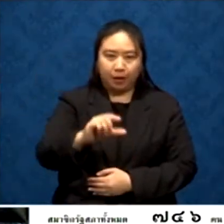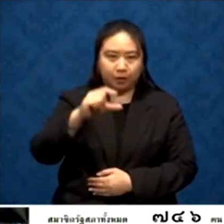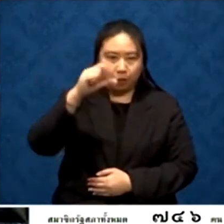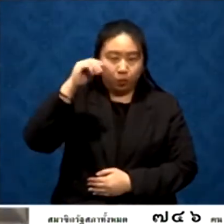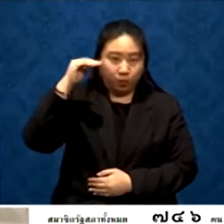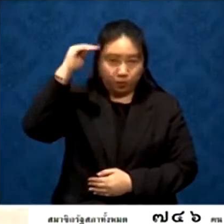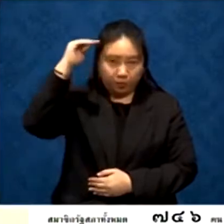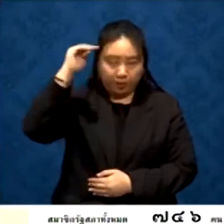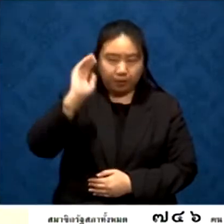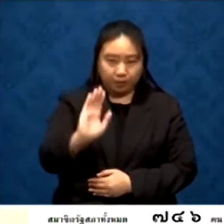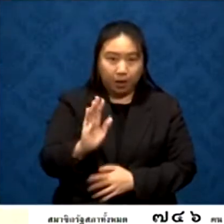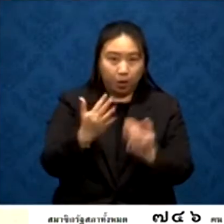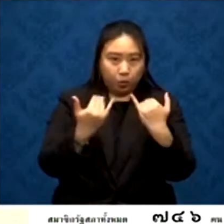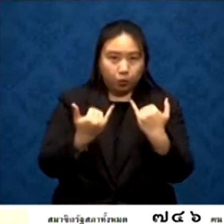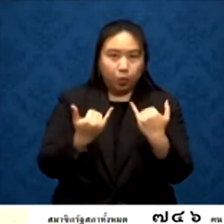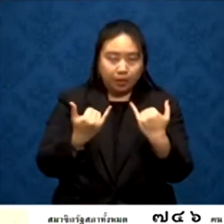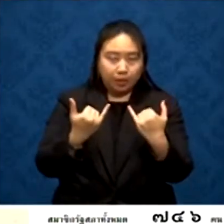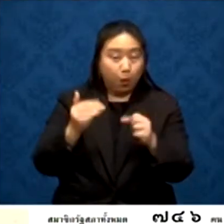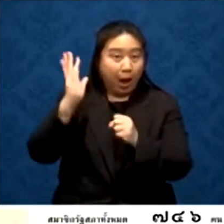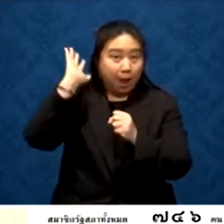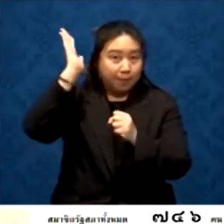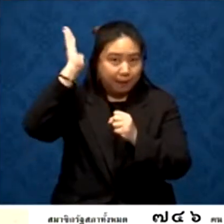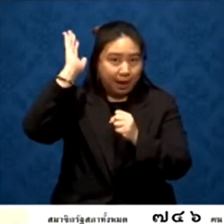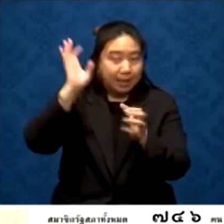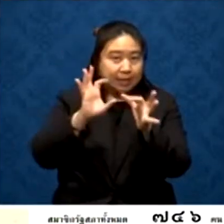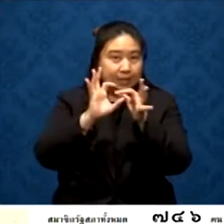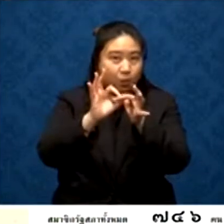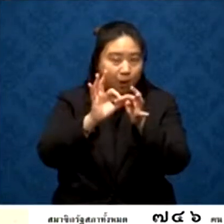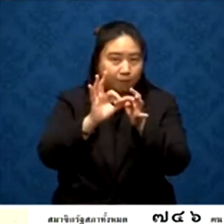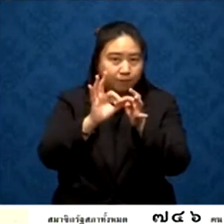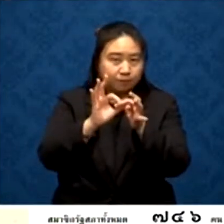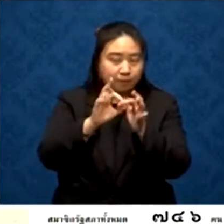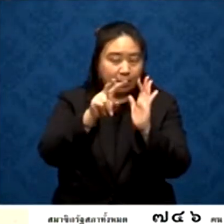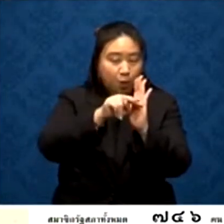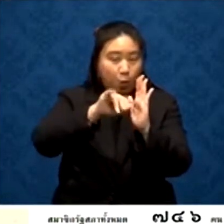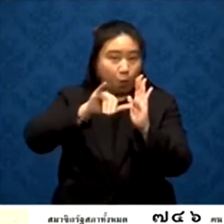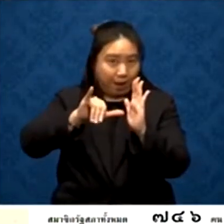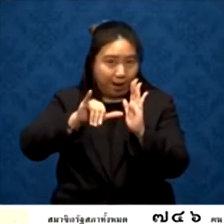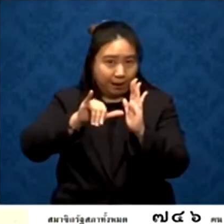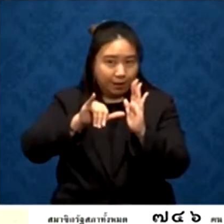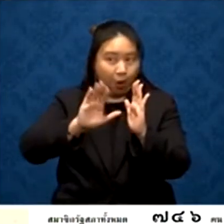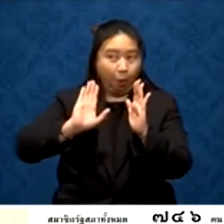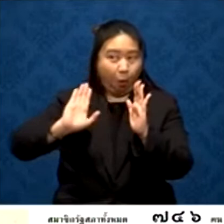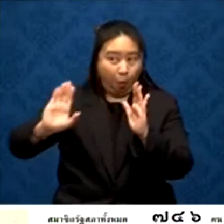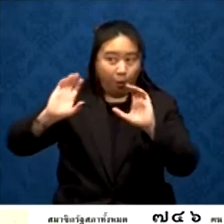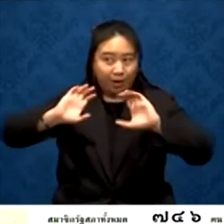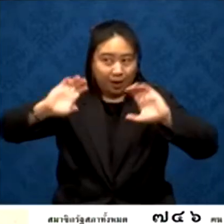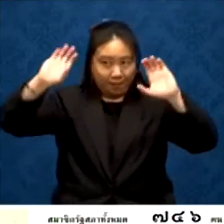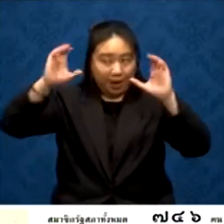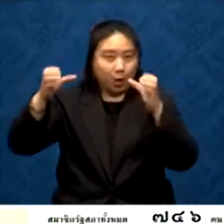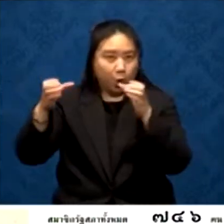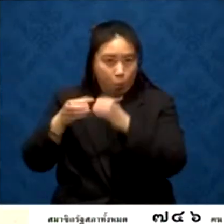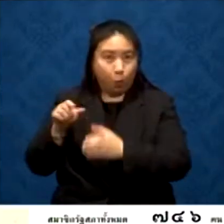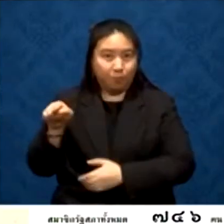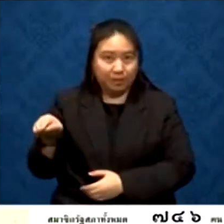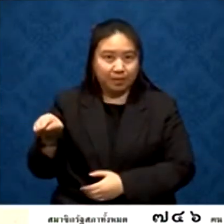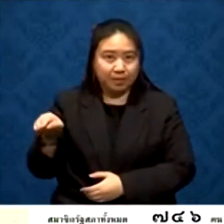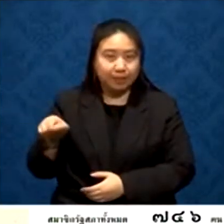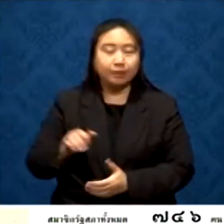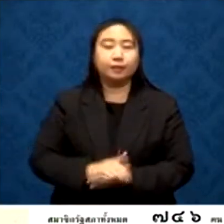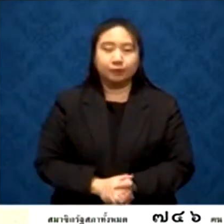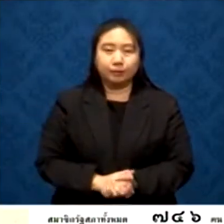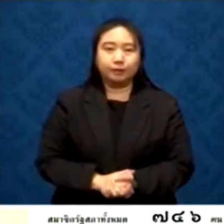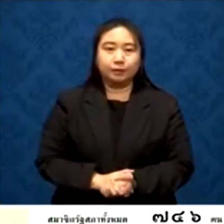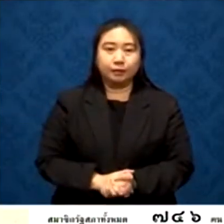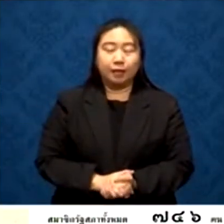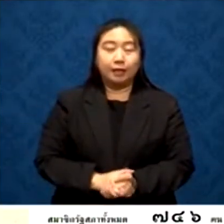ำลังจะอภิปรายถึงเรื่องนโยบายและความเป็นไปได้ของรัฐบาลนี้ครับผมคือ